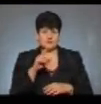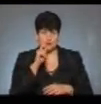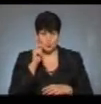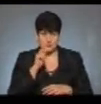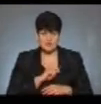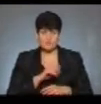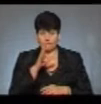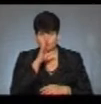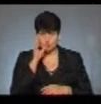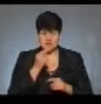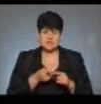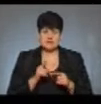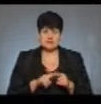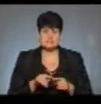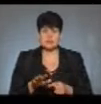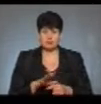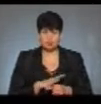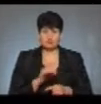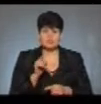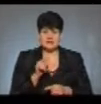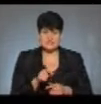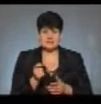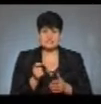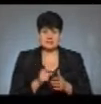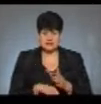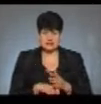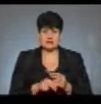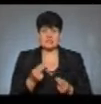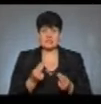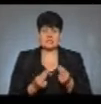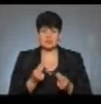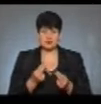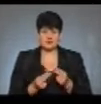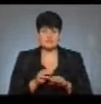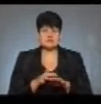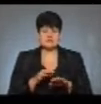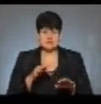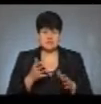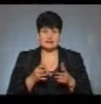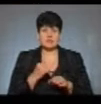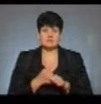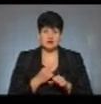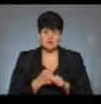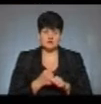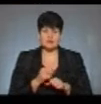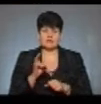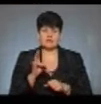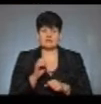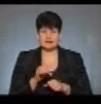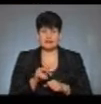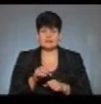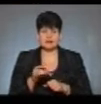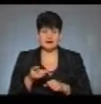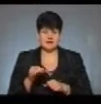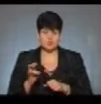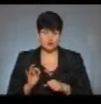Україні. Вночі це були ті закриті, ті ігрові зали, які працювали нелегально, і вони були